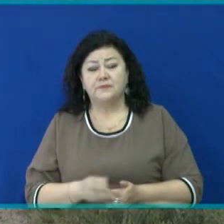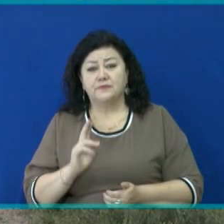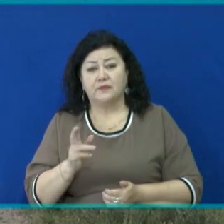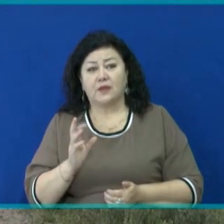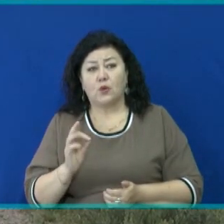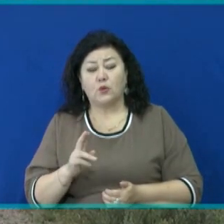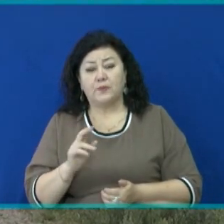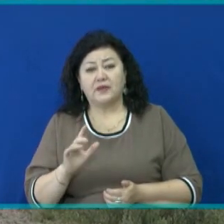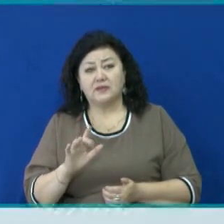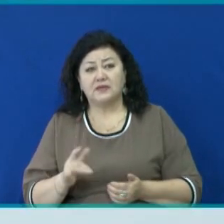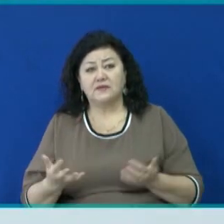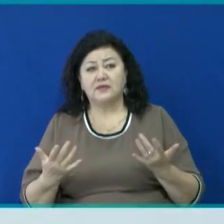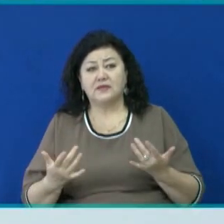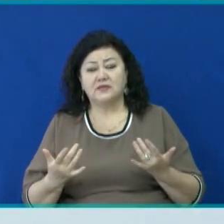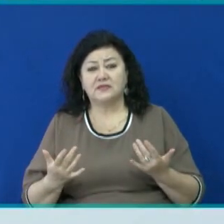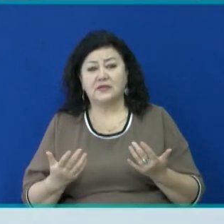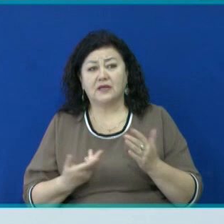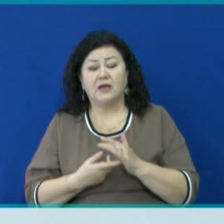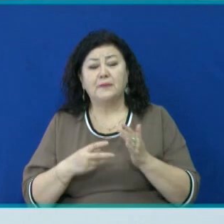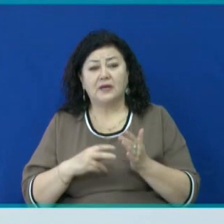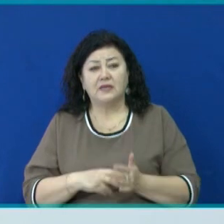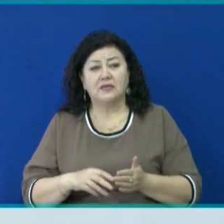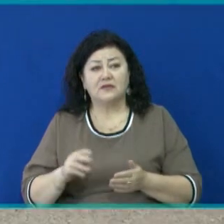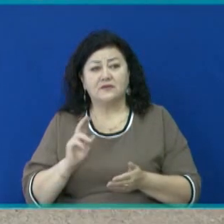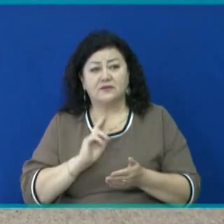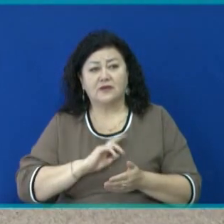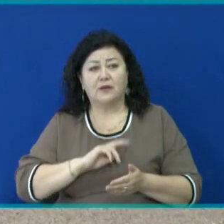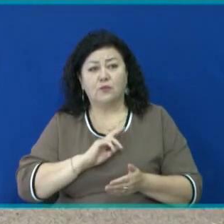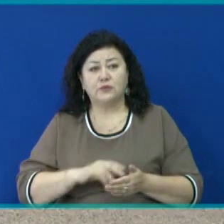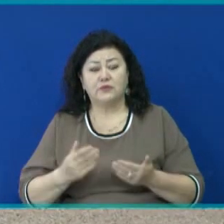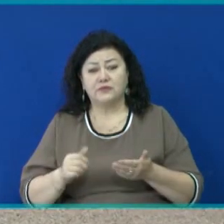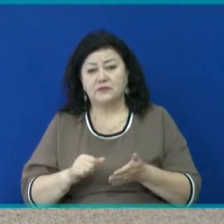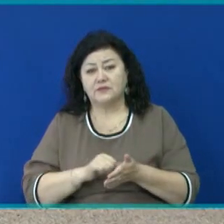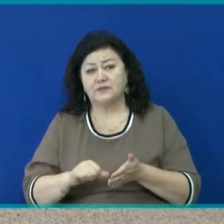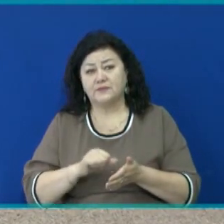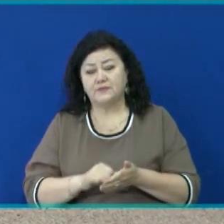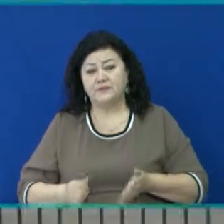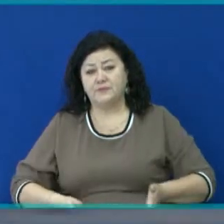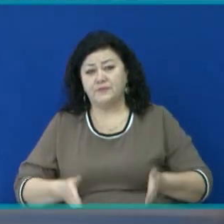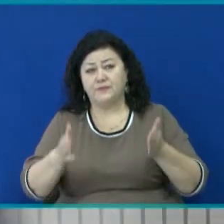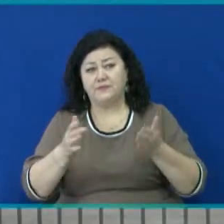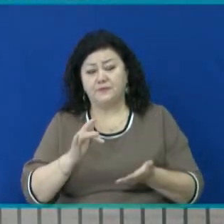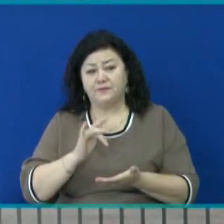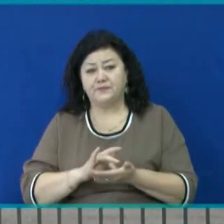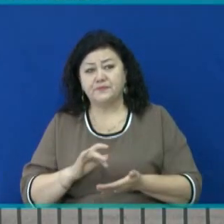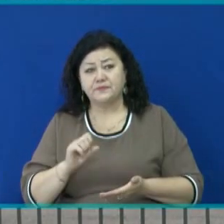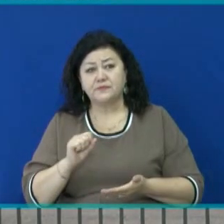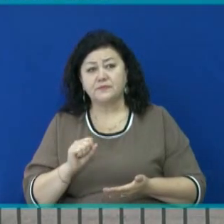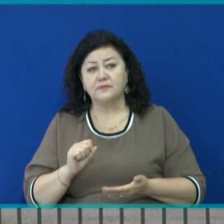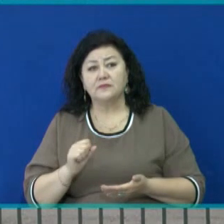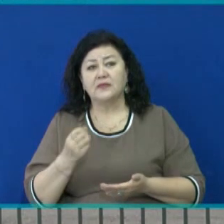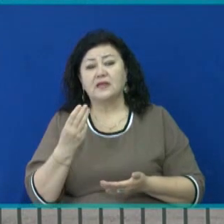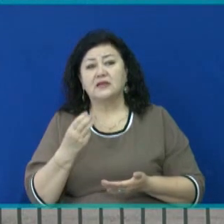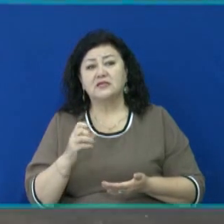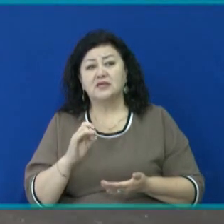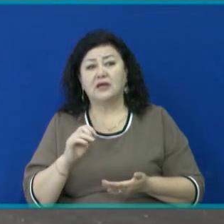Көкпекті ауданында қазір біршама ауқымды жобалар іске асырылып жатыр. Жол жөнделіп, жарық бағаналары орнатылуда. Аудан орталығының іргесінде жатқан Шәріптоғай